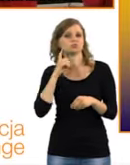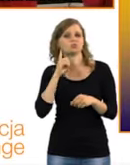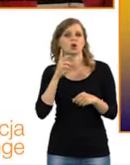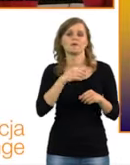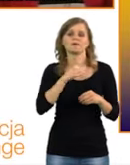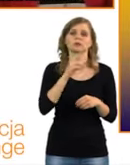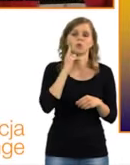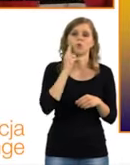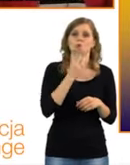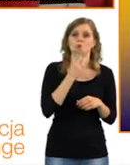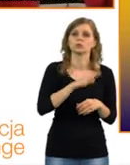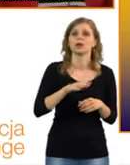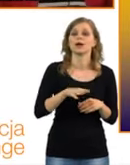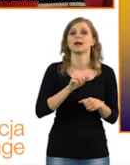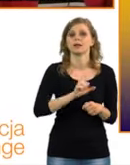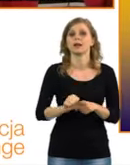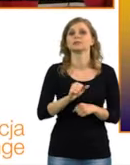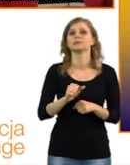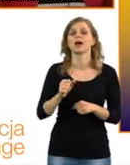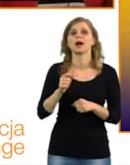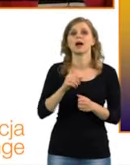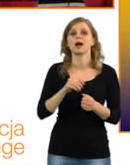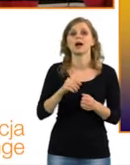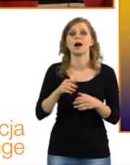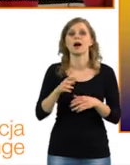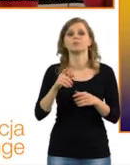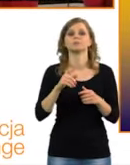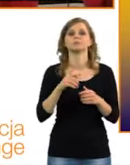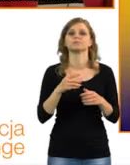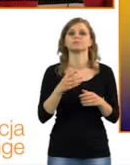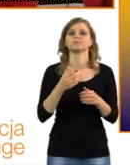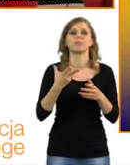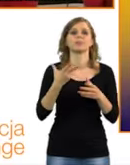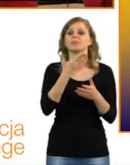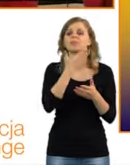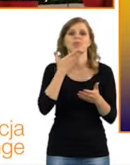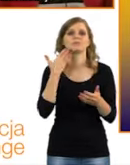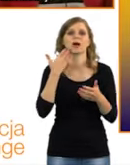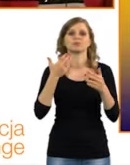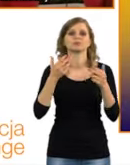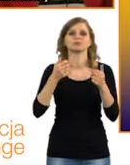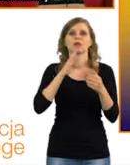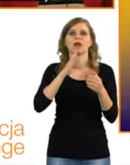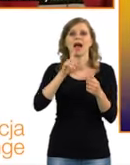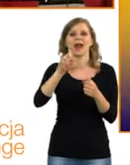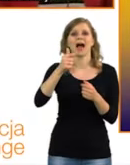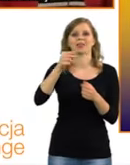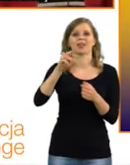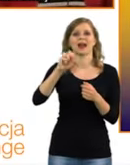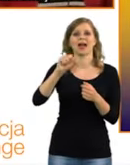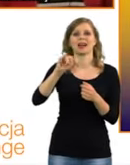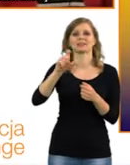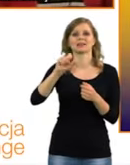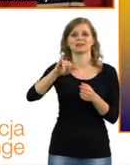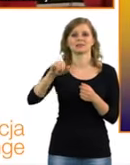dzieci słyszących, u naszych dzieci, występuje lateralizacja tak zwana nieustalona i skrzyżowana.